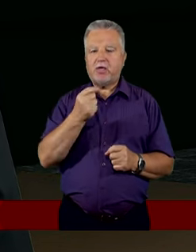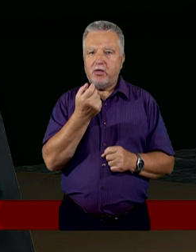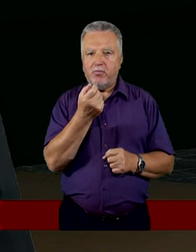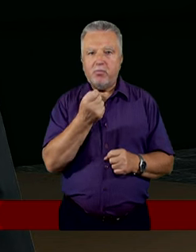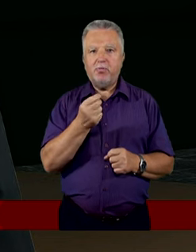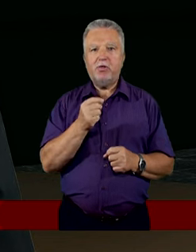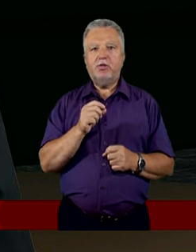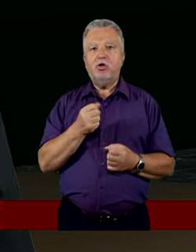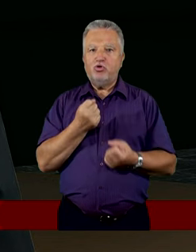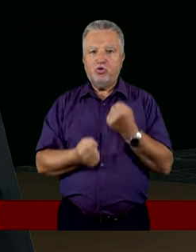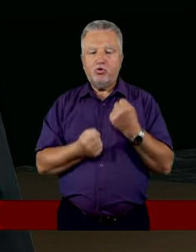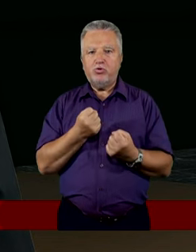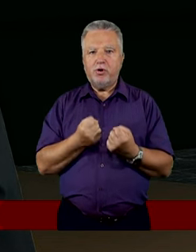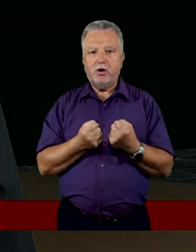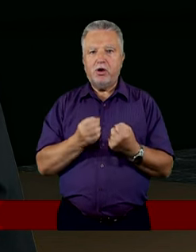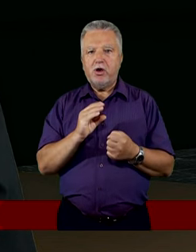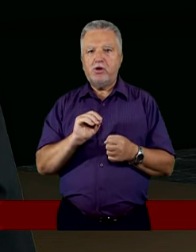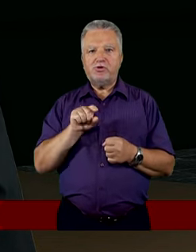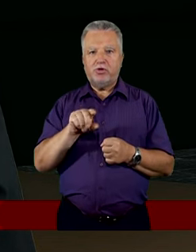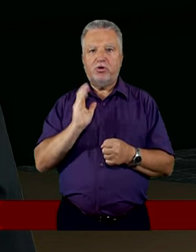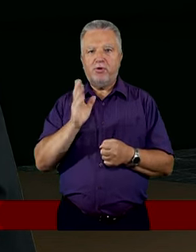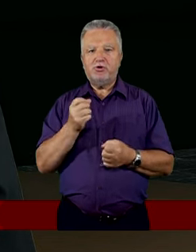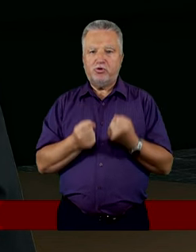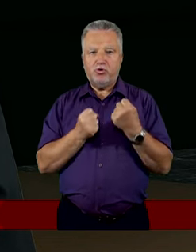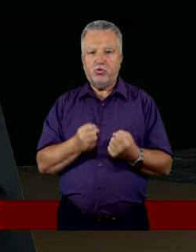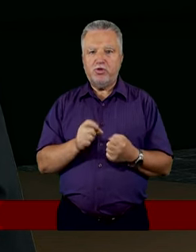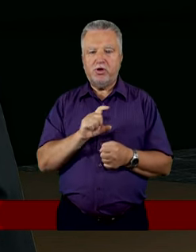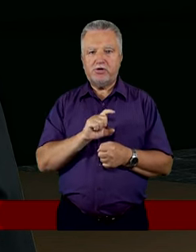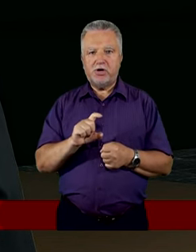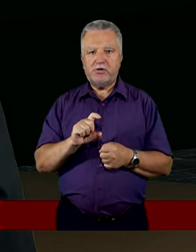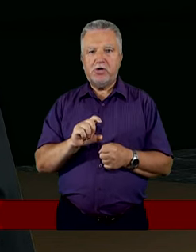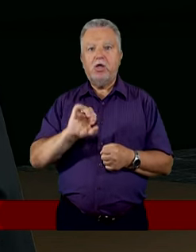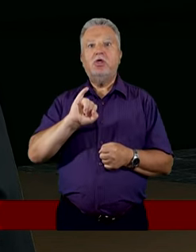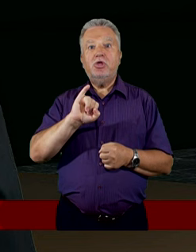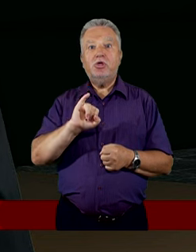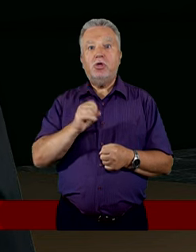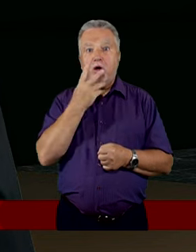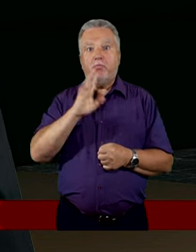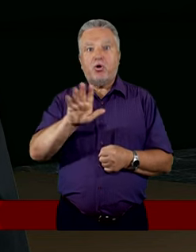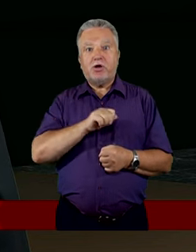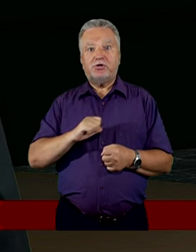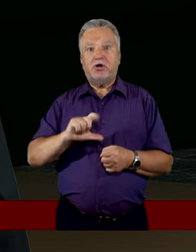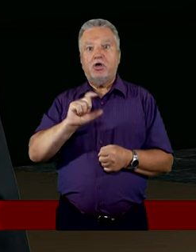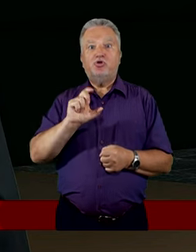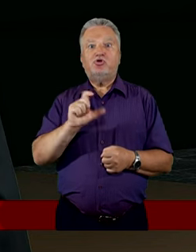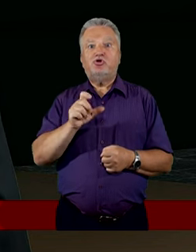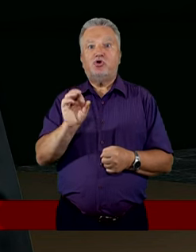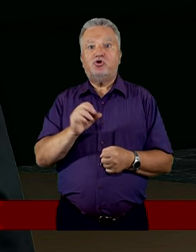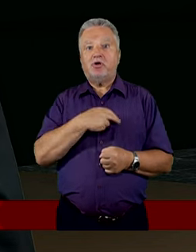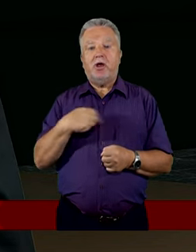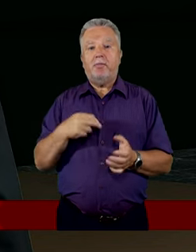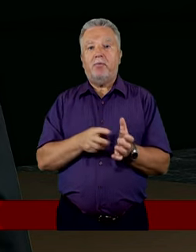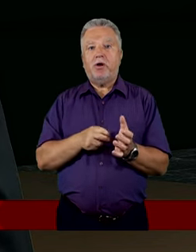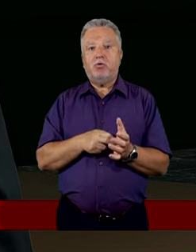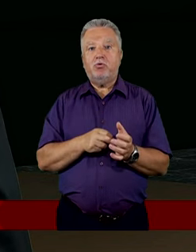trudnych momentach mówił Pan Jezus troszeczkę wcześniej, że będzie to trudny okres i okaże się, że czegoś nam brakuje, czegoś nie wystarcza. To jest,